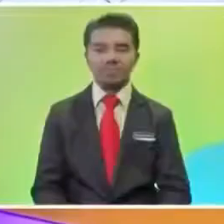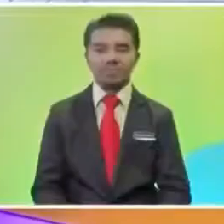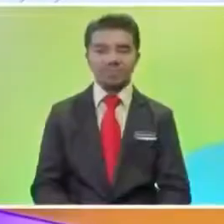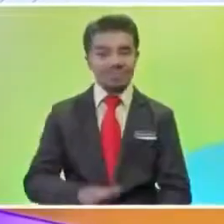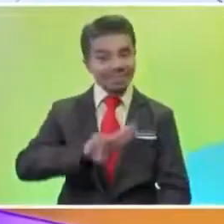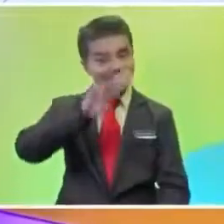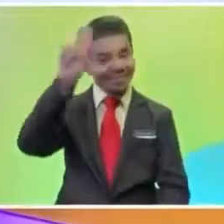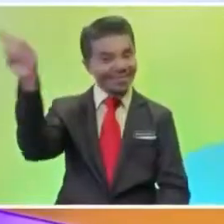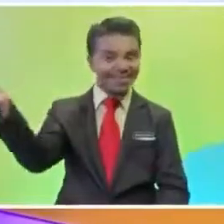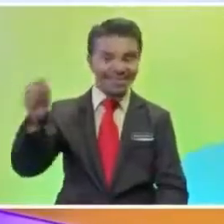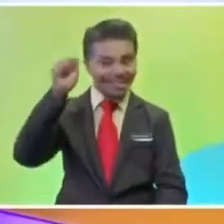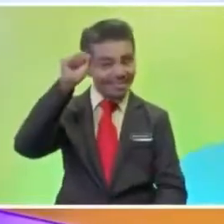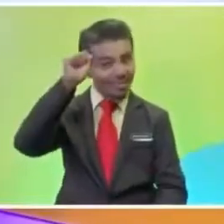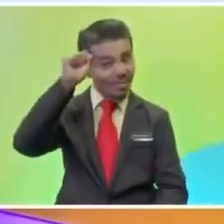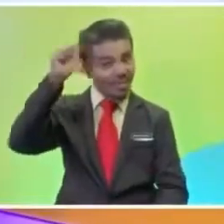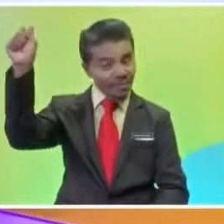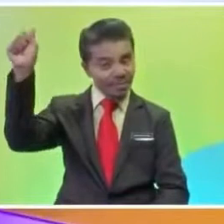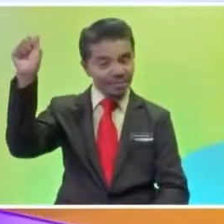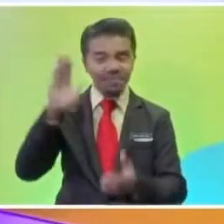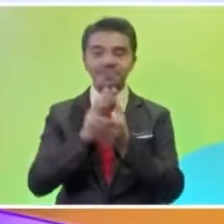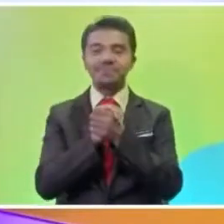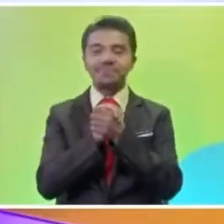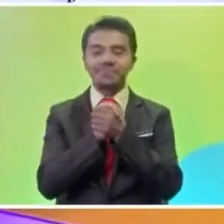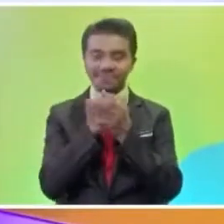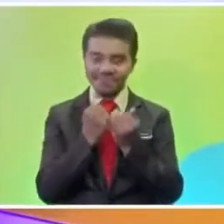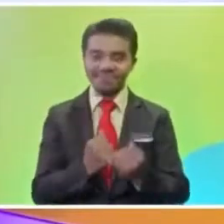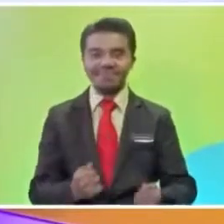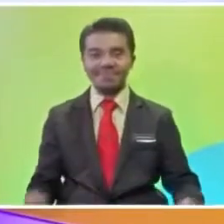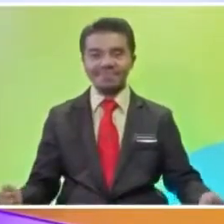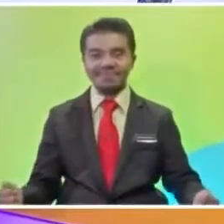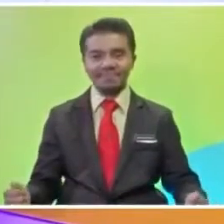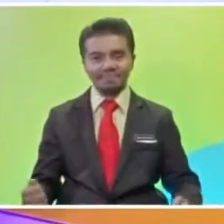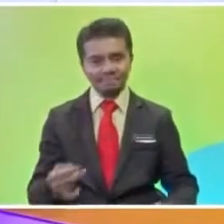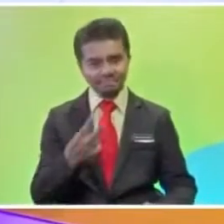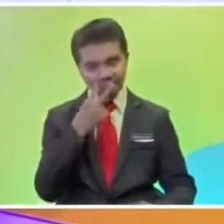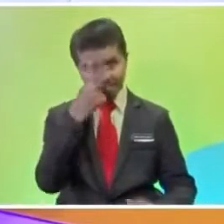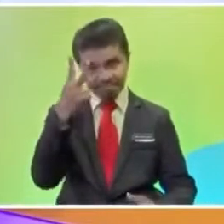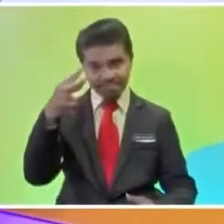Hai assalamualaikum Salam sejahtera kepada semua sudah menyaksikan pencaksiran